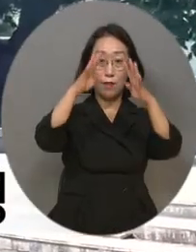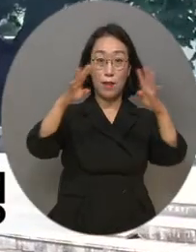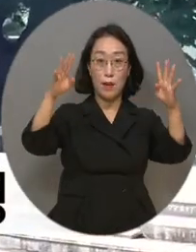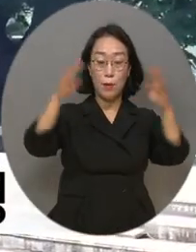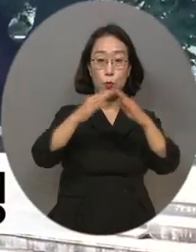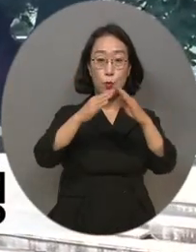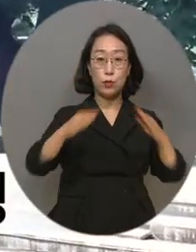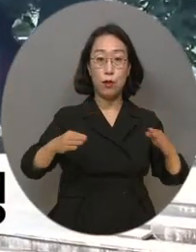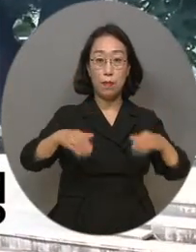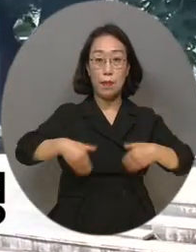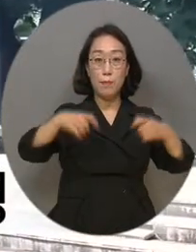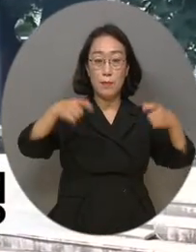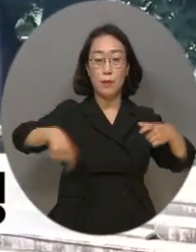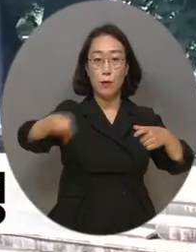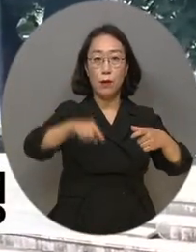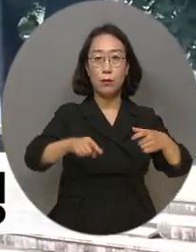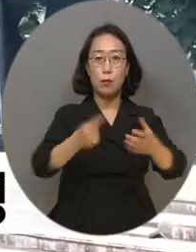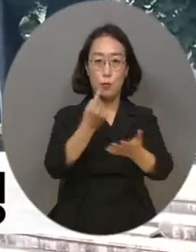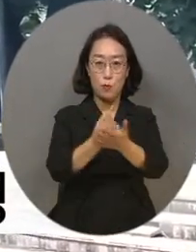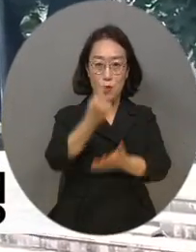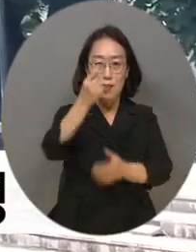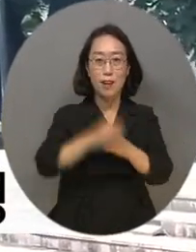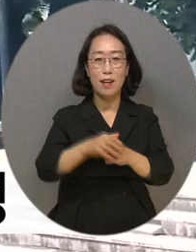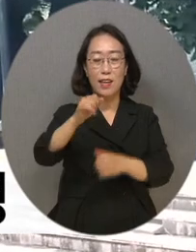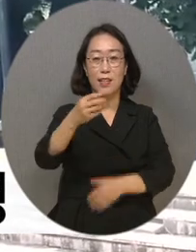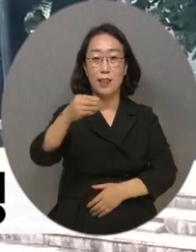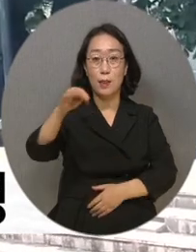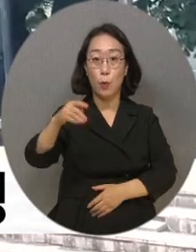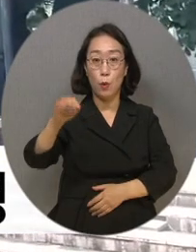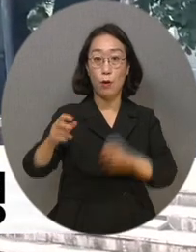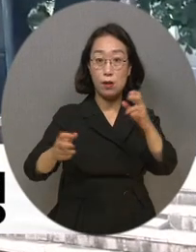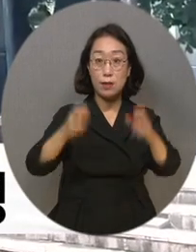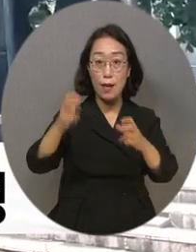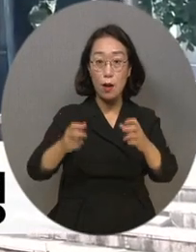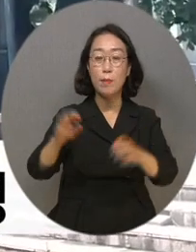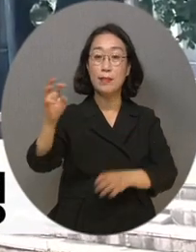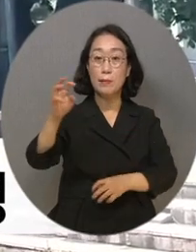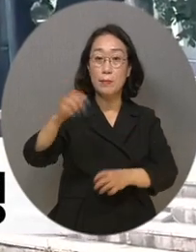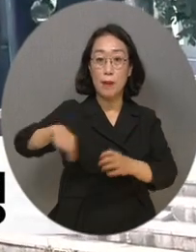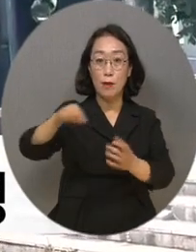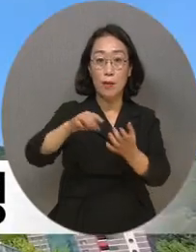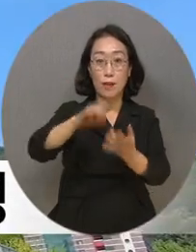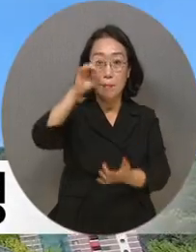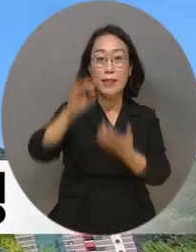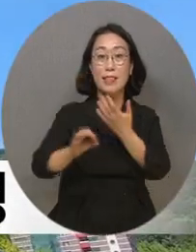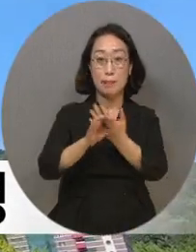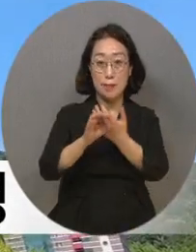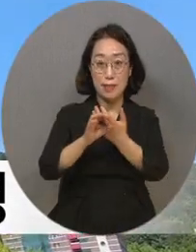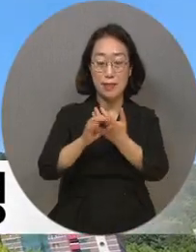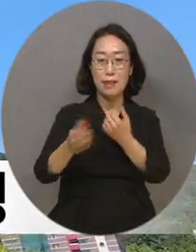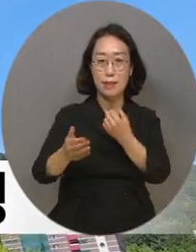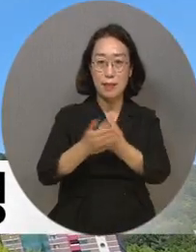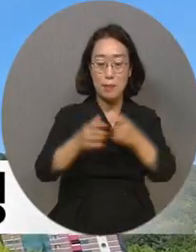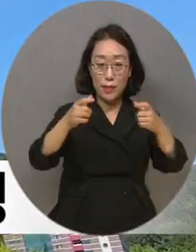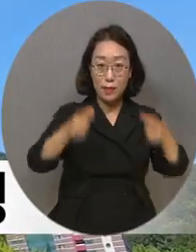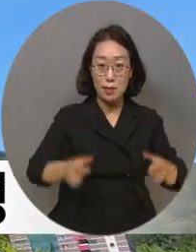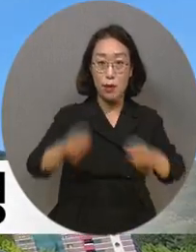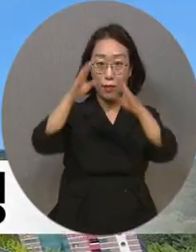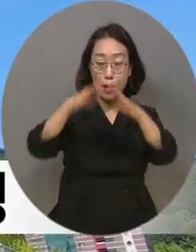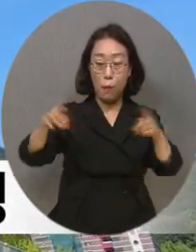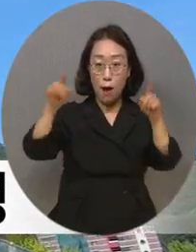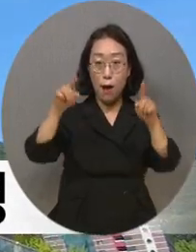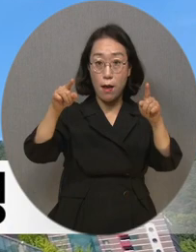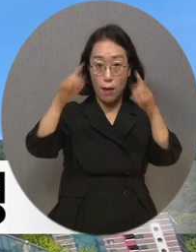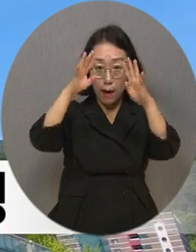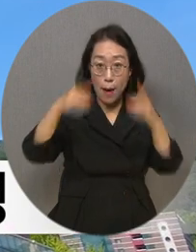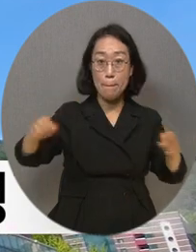국립순천대학교가 전남에서 유일하게 교육부의 글로컬 대학 30사업 예비 지정 대학으로 선정돼 지역과 대학의 동반 성장 모델